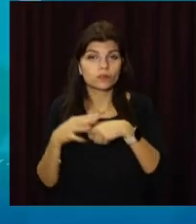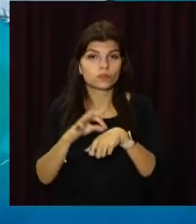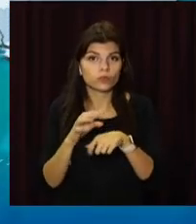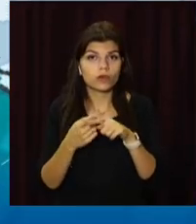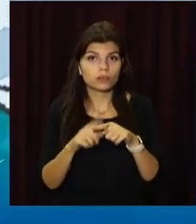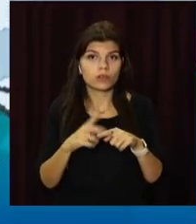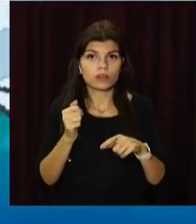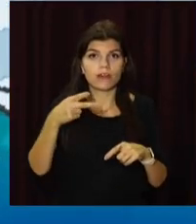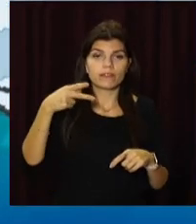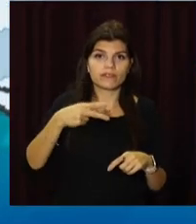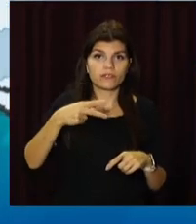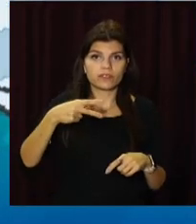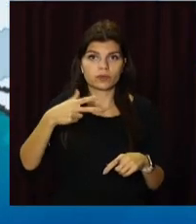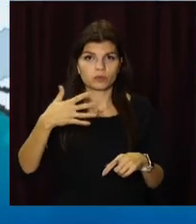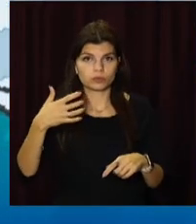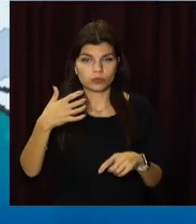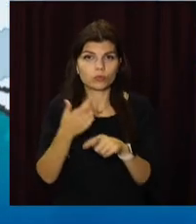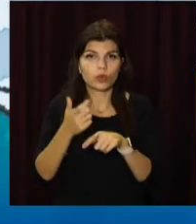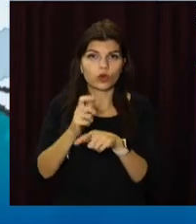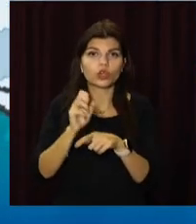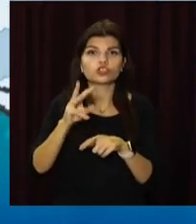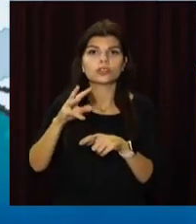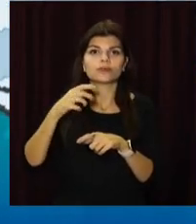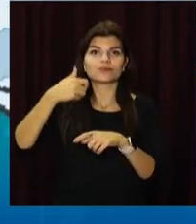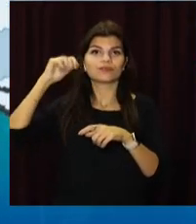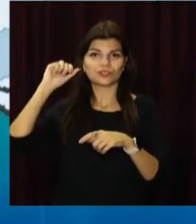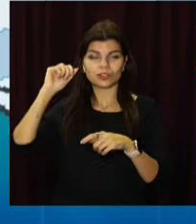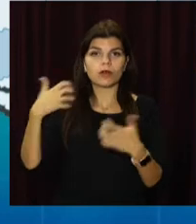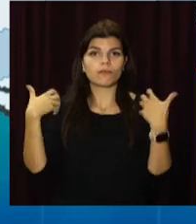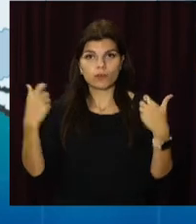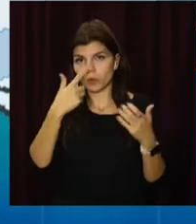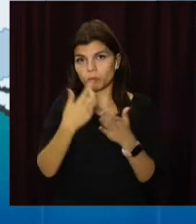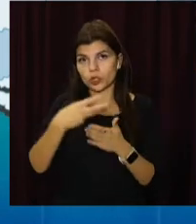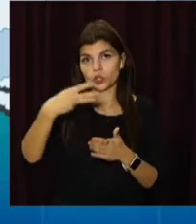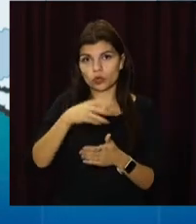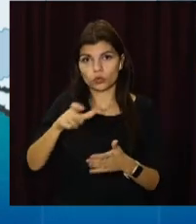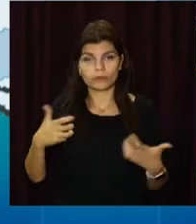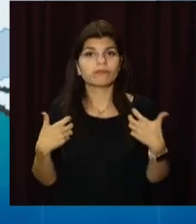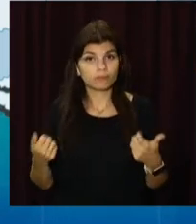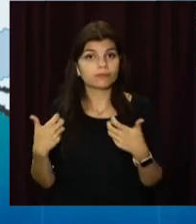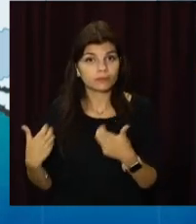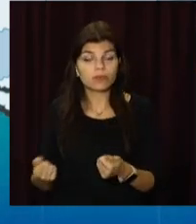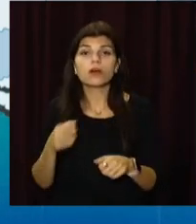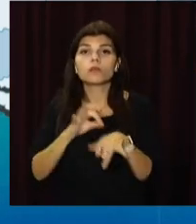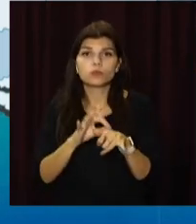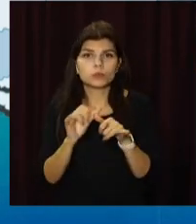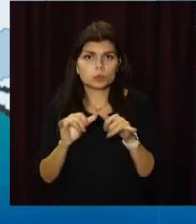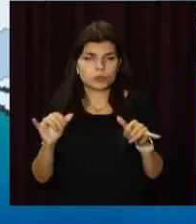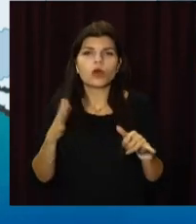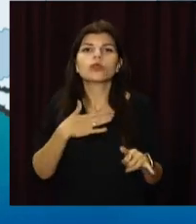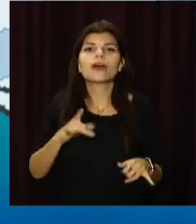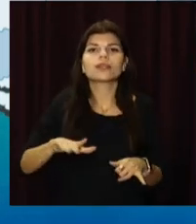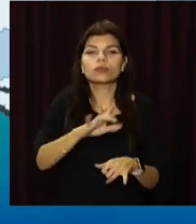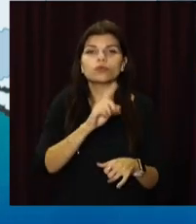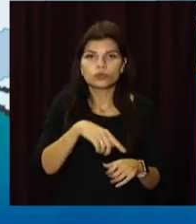2,5 тисячі більше, аніж за попередню добу. Одужали майже 3 тисячі пацієнтів. Стрімкий ріст інфікованих, крім нашого